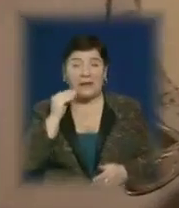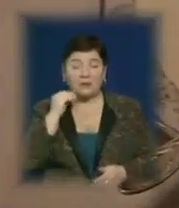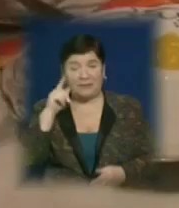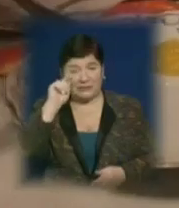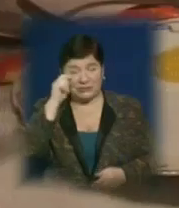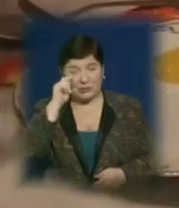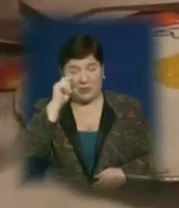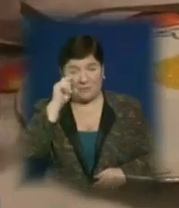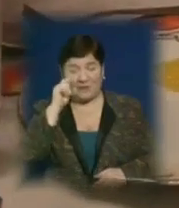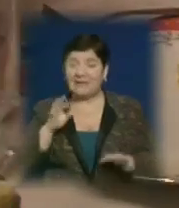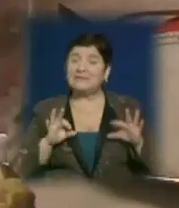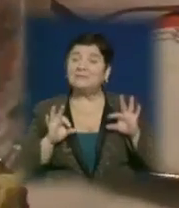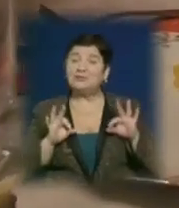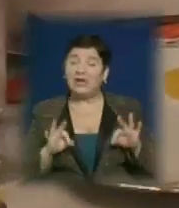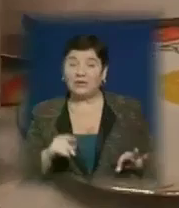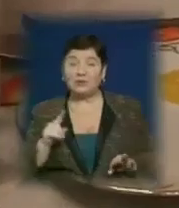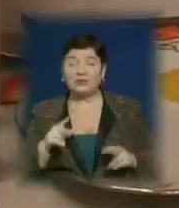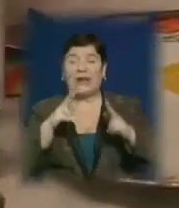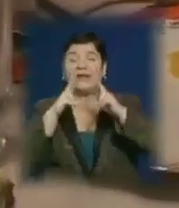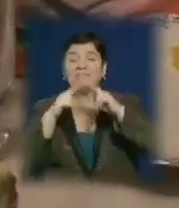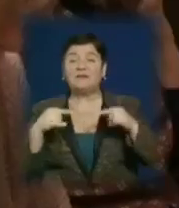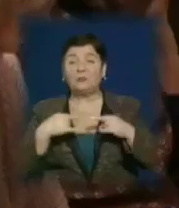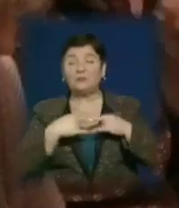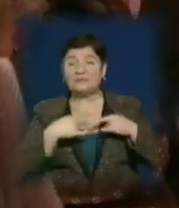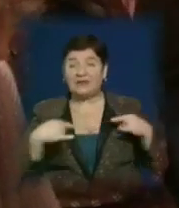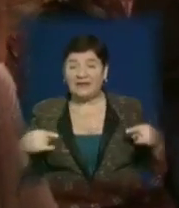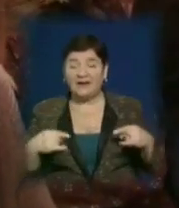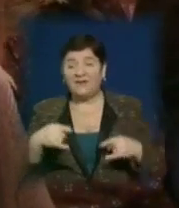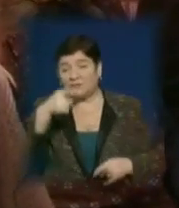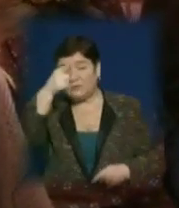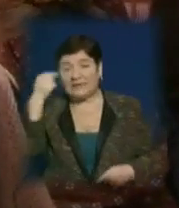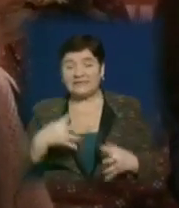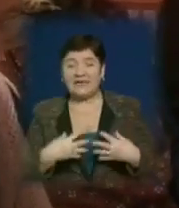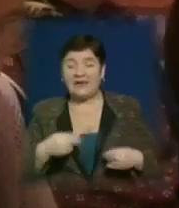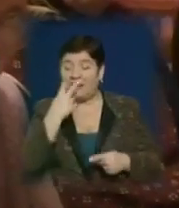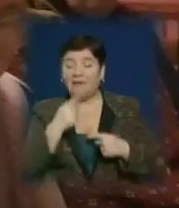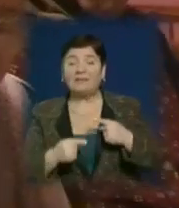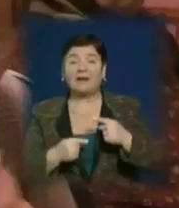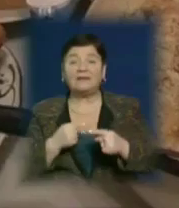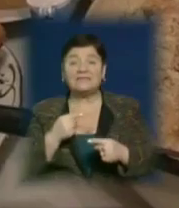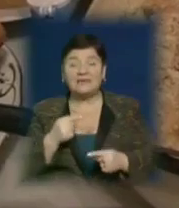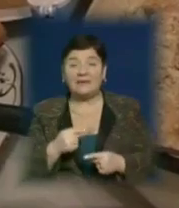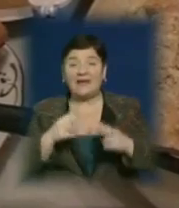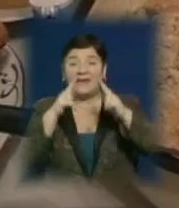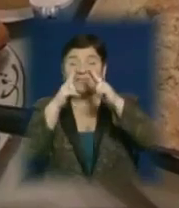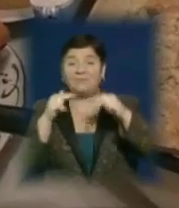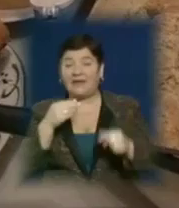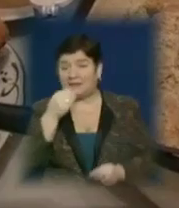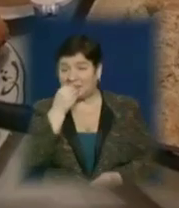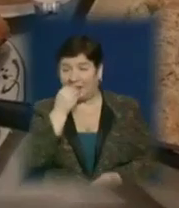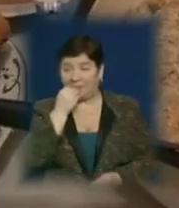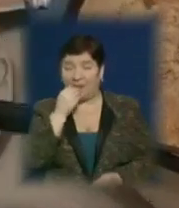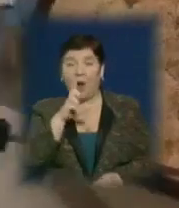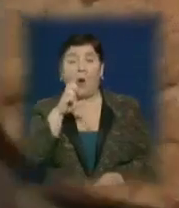часником. Звичайно, що на різдвяному столі в словацькій родині присутні і традиційні різдвяні страви